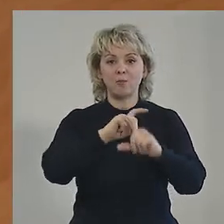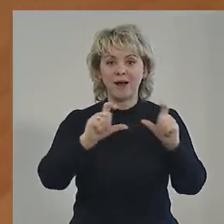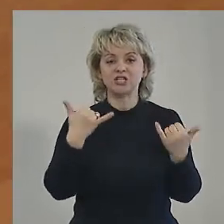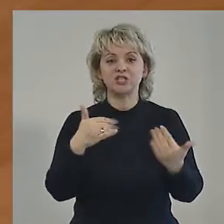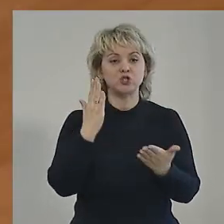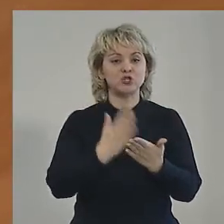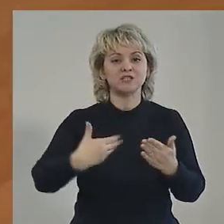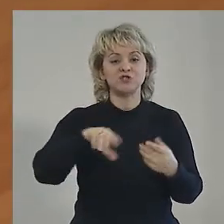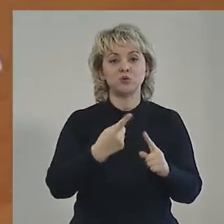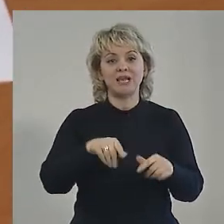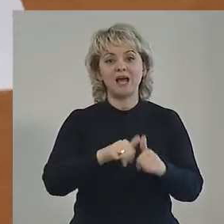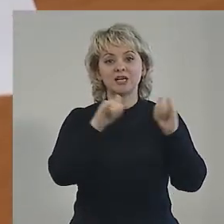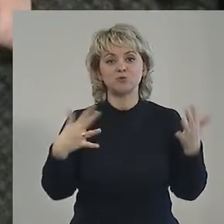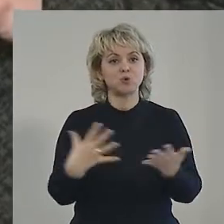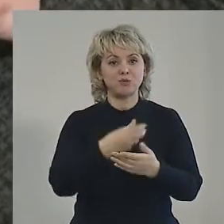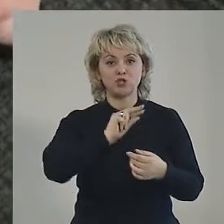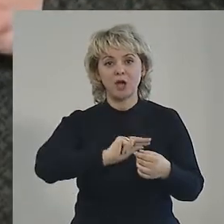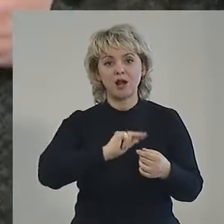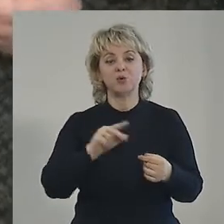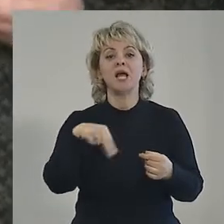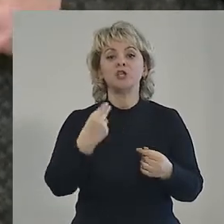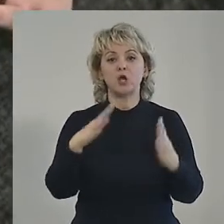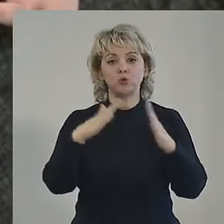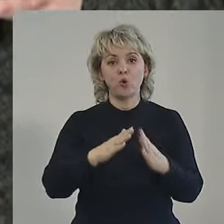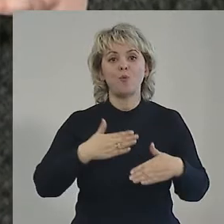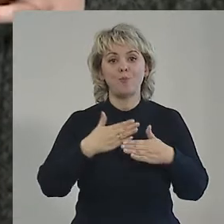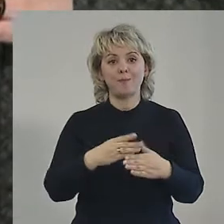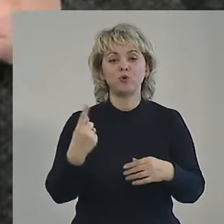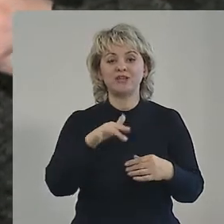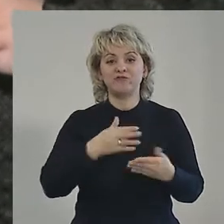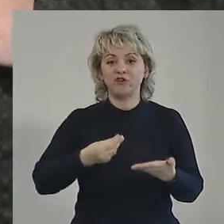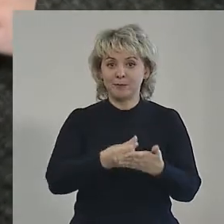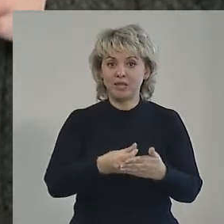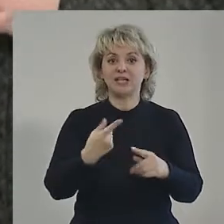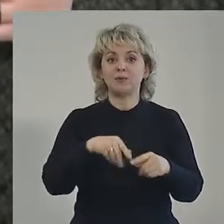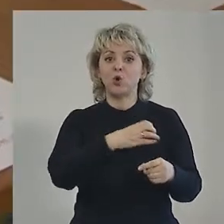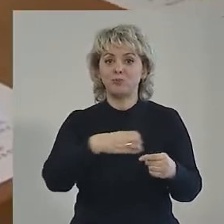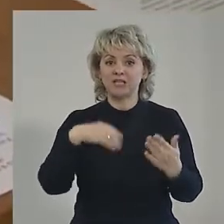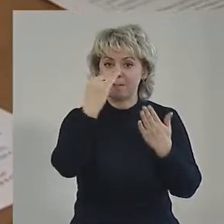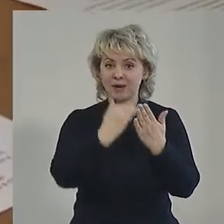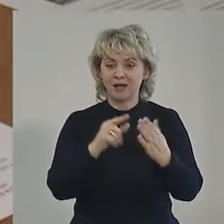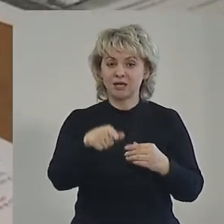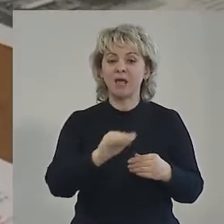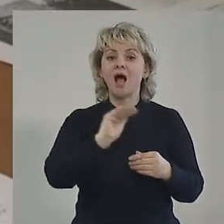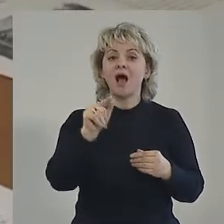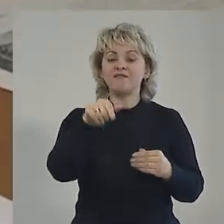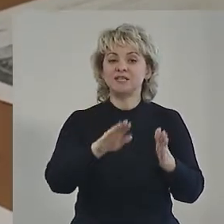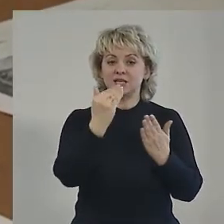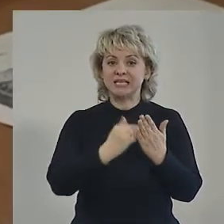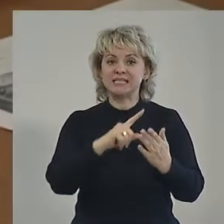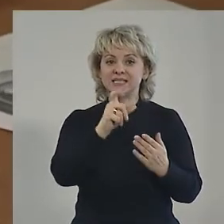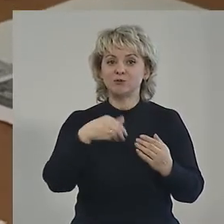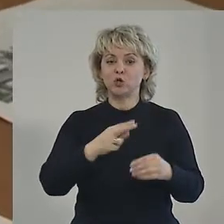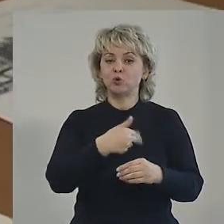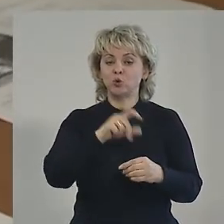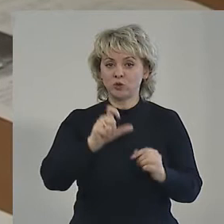сейчас есть все для развития и успешной работы. Дают жилье, помогают единовременными выплатами по губернаторским программам, а по федеральной программе «Земский